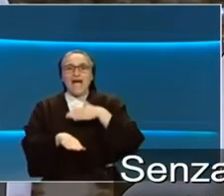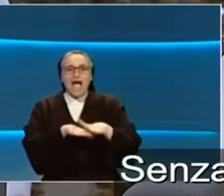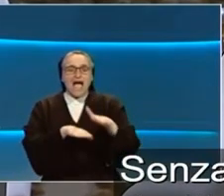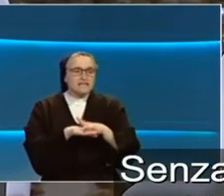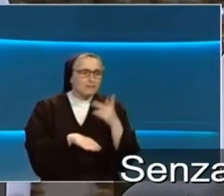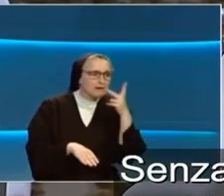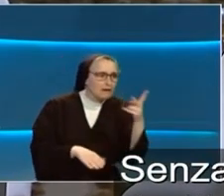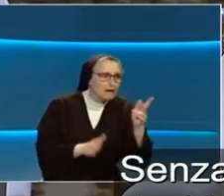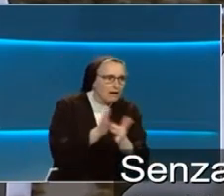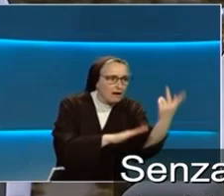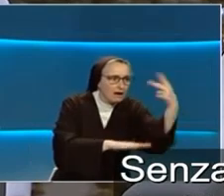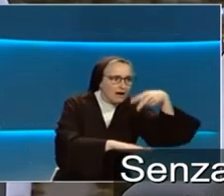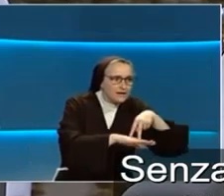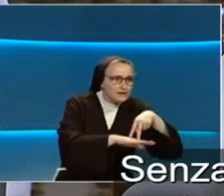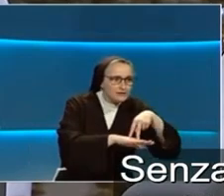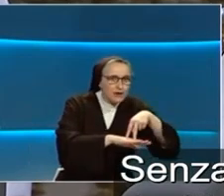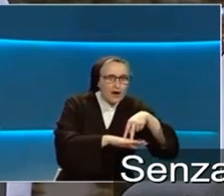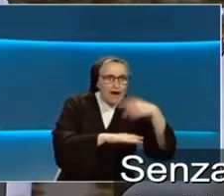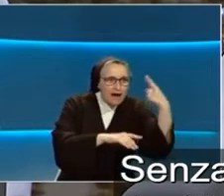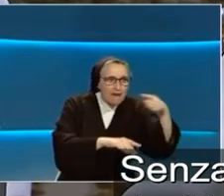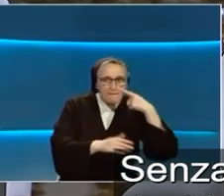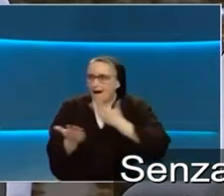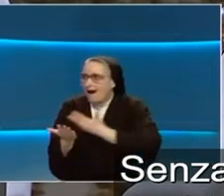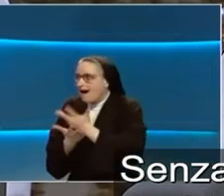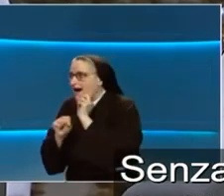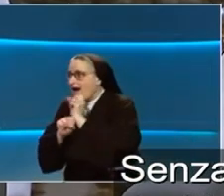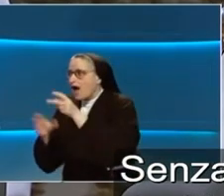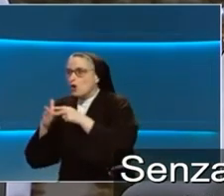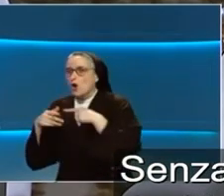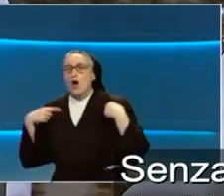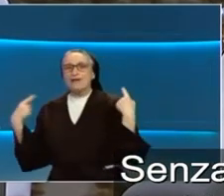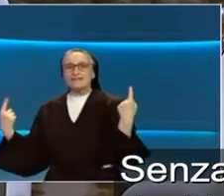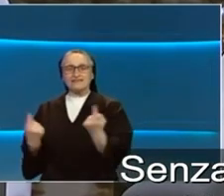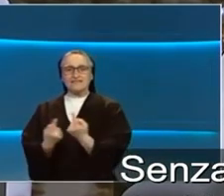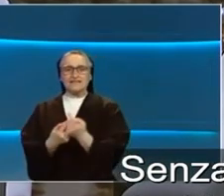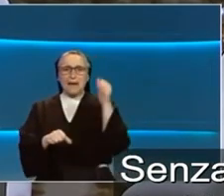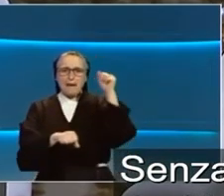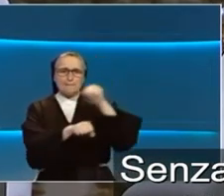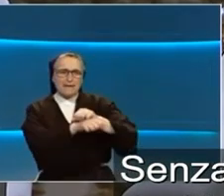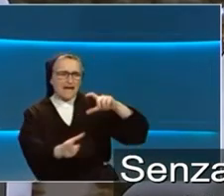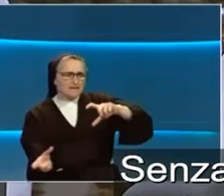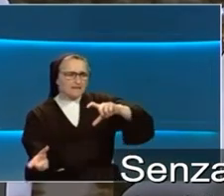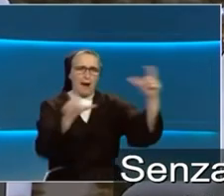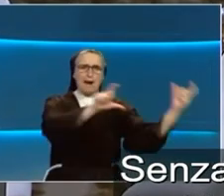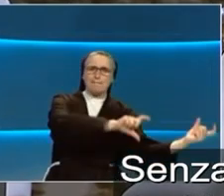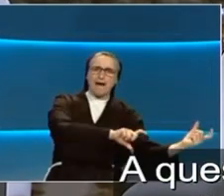부활하신 분에 대한 경험을 하고 다른 이들과 일을 나누고